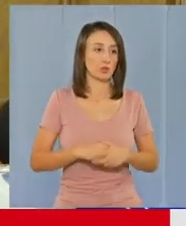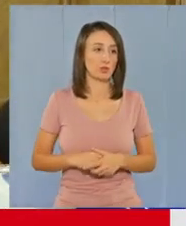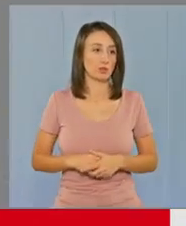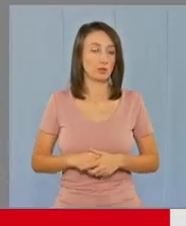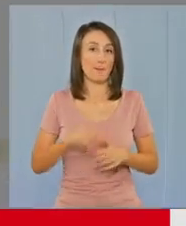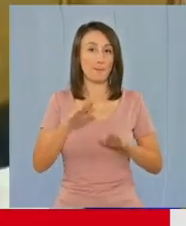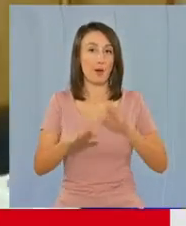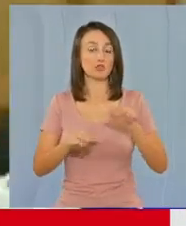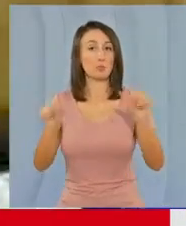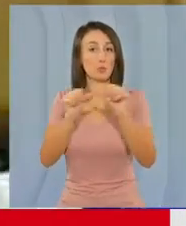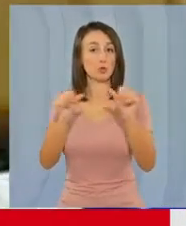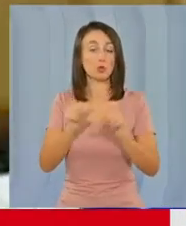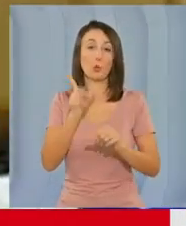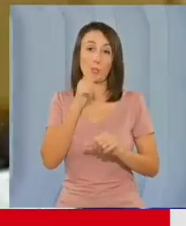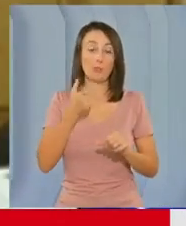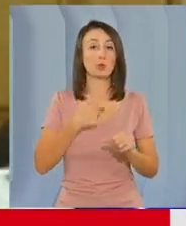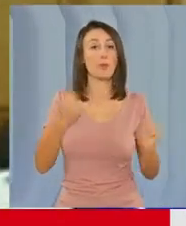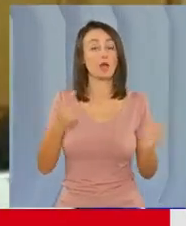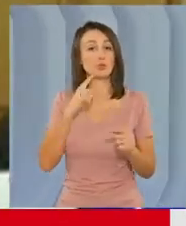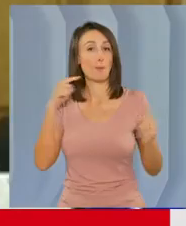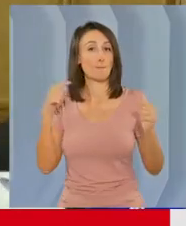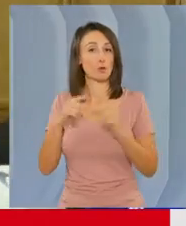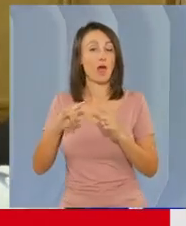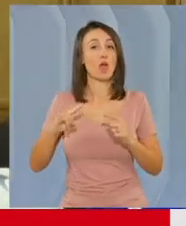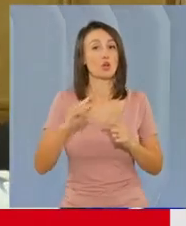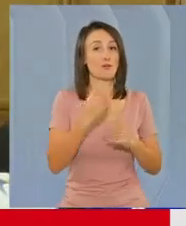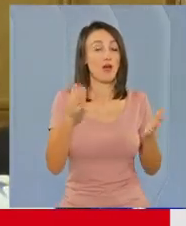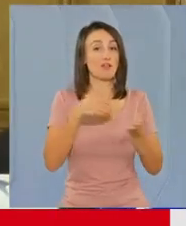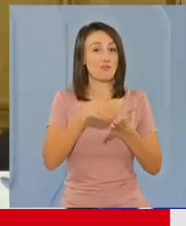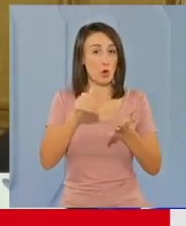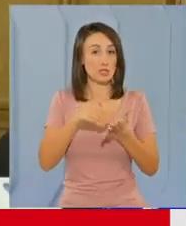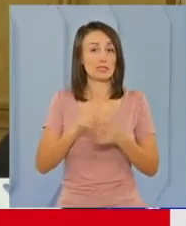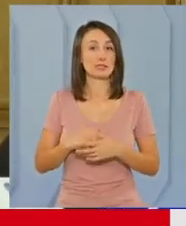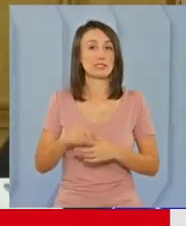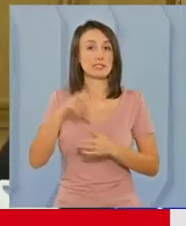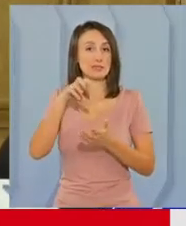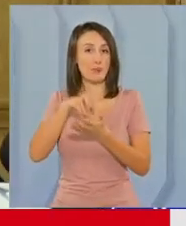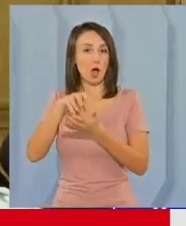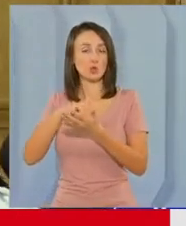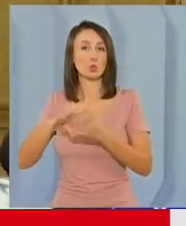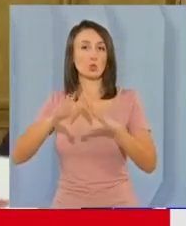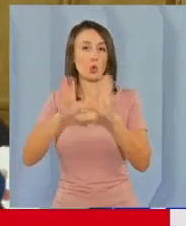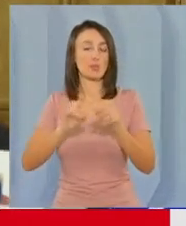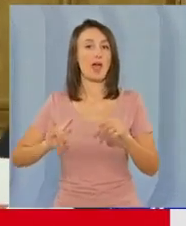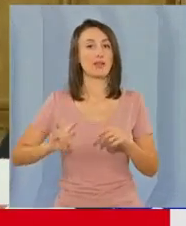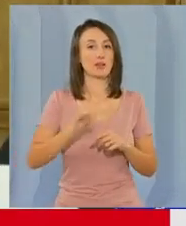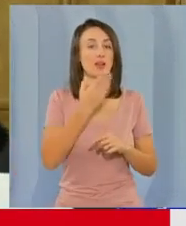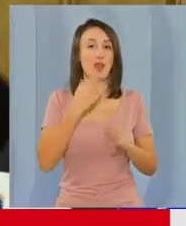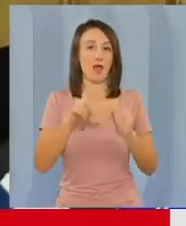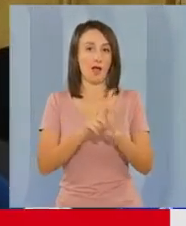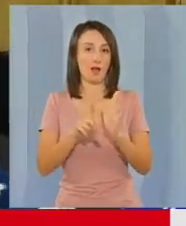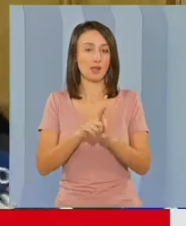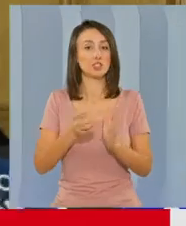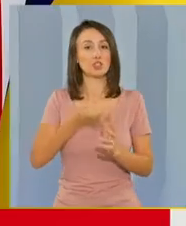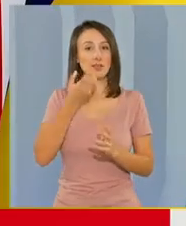are prevăzut pași procedurali prin care putem să acționăm împotriva aeronavelor care utilizează spațiul aerian al României în mod ilegal. De